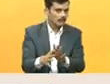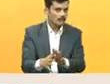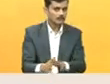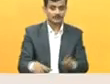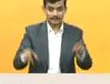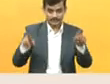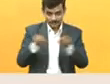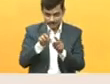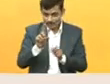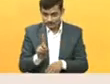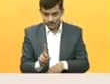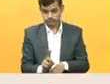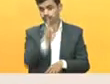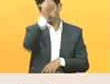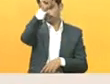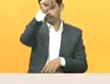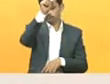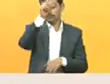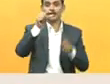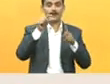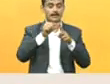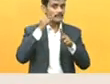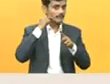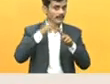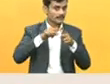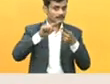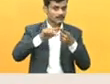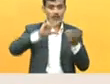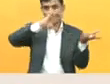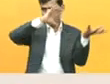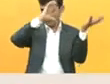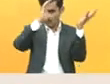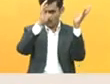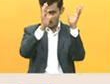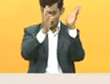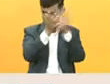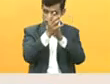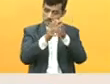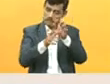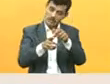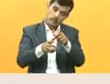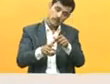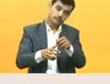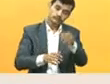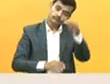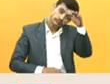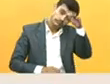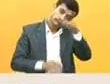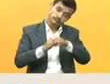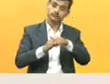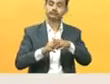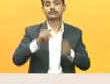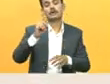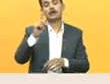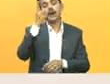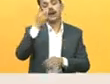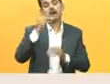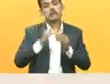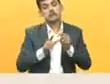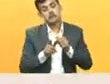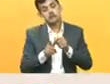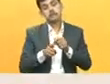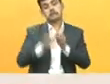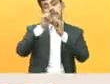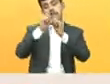यह सैटेलाइट कॉन्स्टेलेशन दुनिया का सबसे हाई रिजोल्यूशन हाइपर